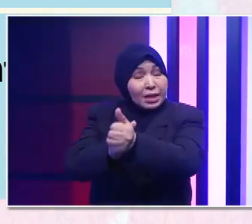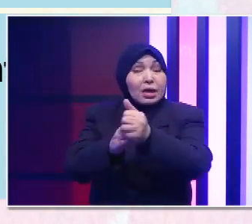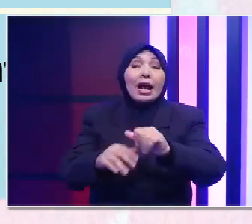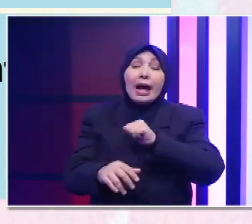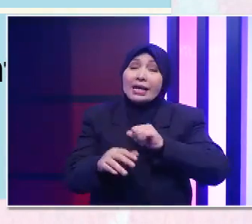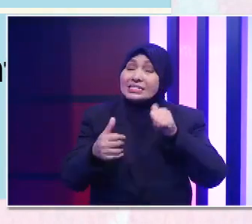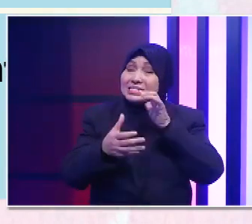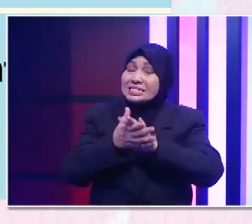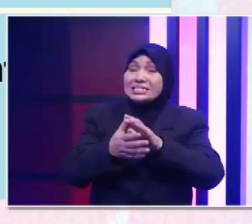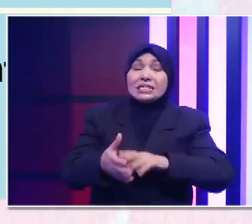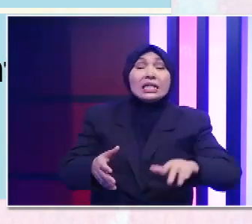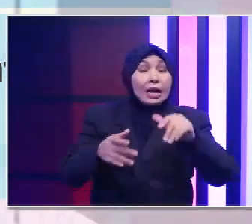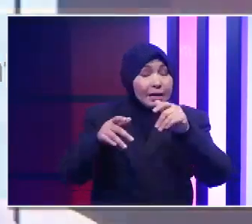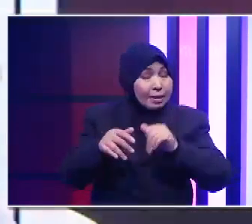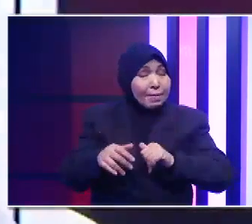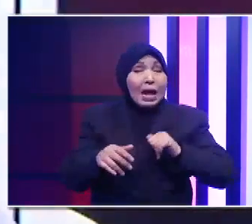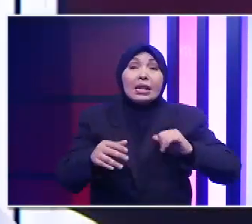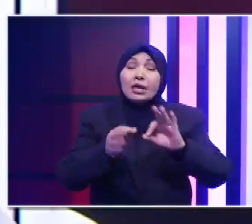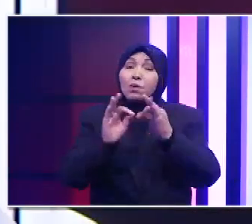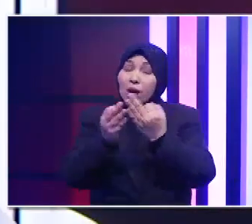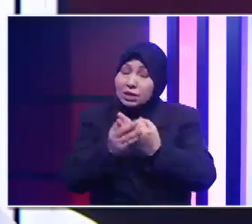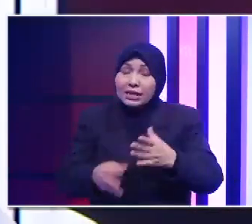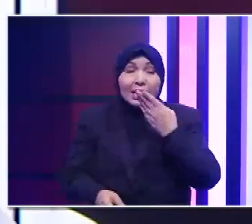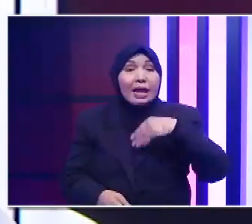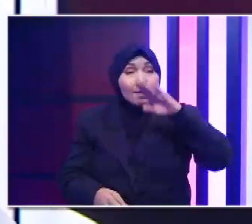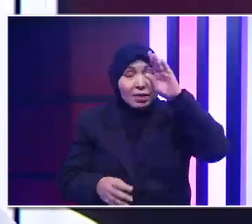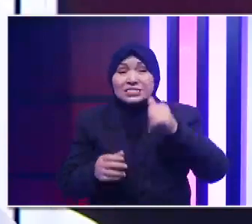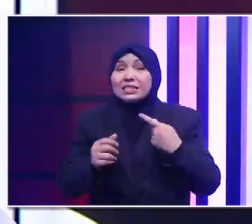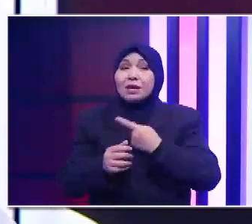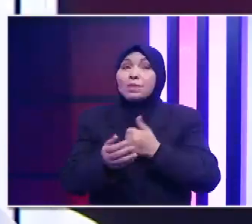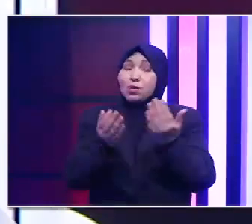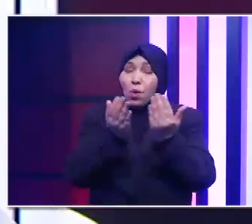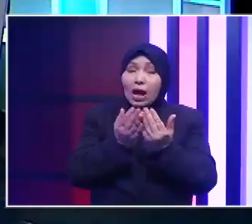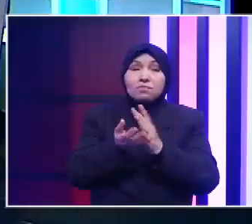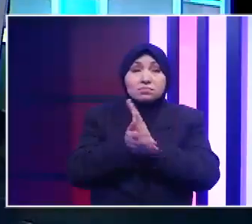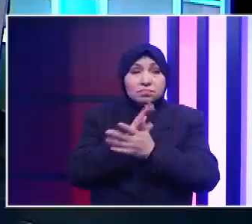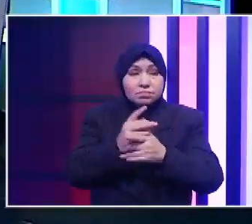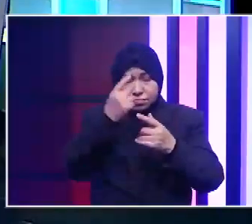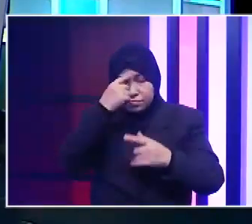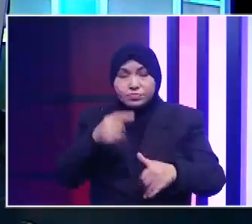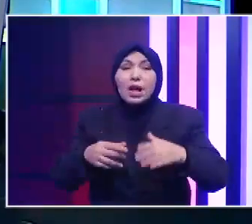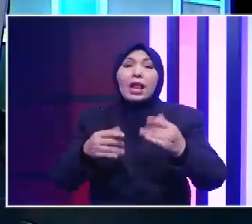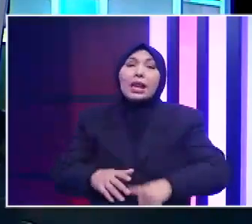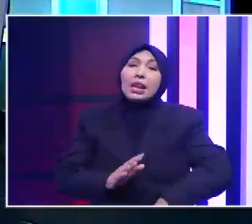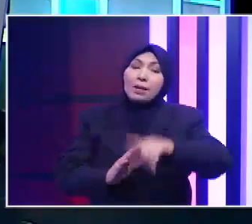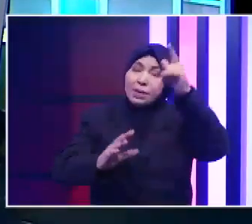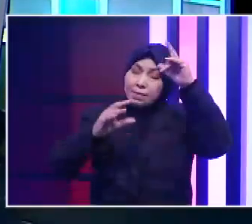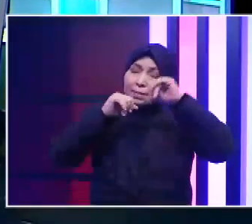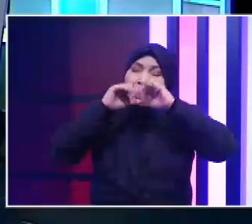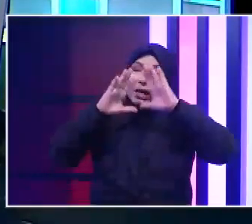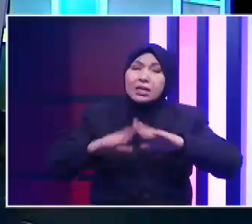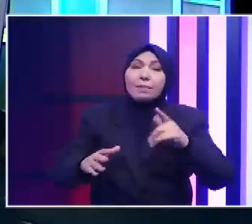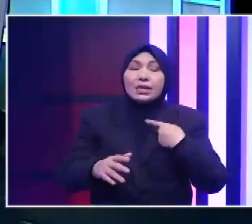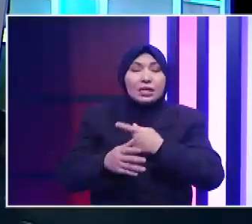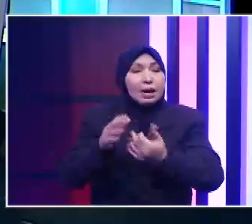dan dinikahi syariah yang yang benar Alhamdulillah sehat Mari kita berdoa outside untuk lebih memberkati apa yang kita telah belajar pada